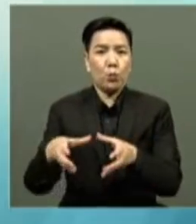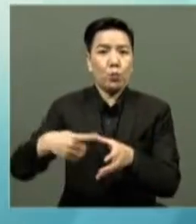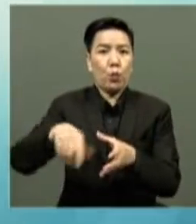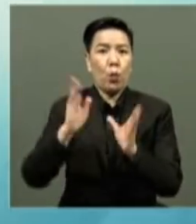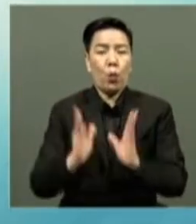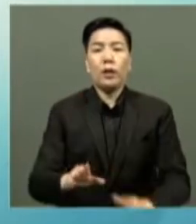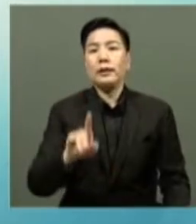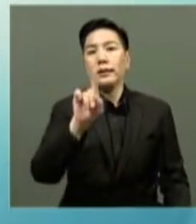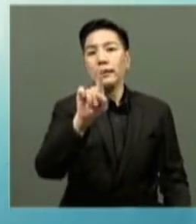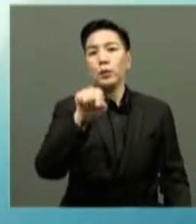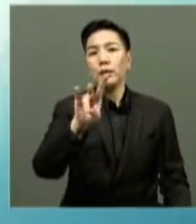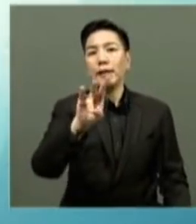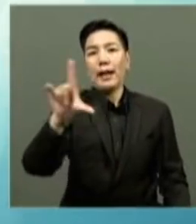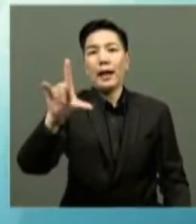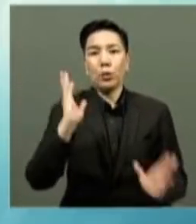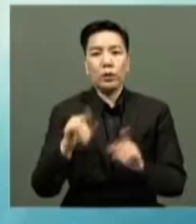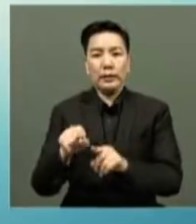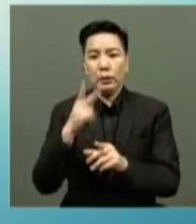ก็บอกมารองรับกับกลุ่มพี่น้องประชาชนจำนวน1.7